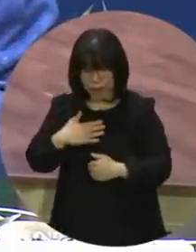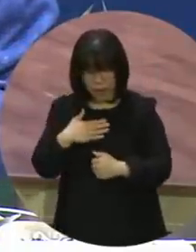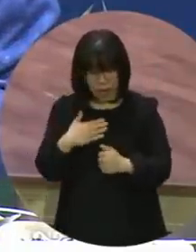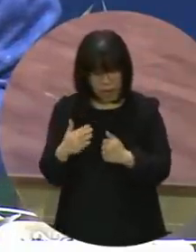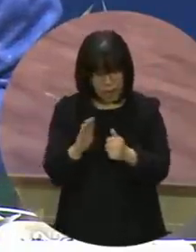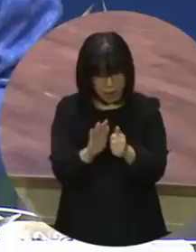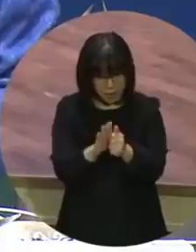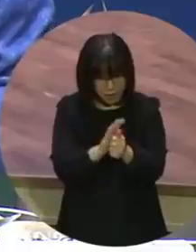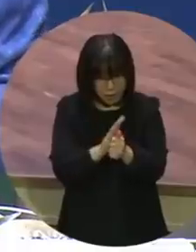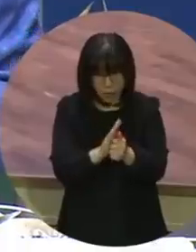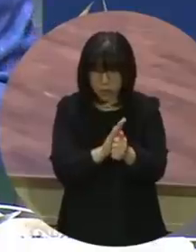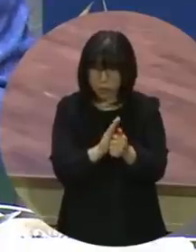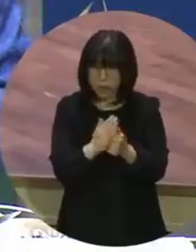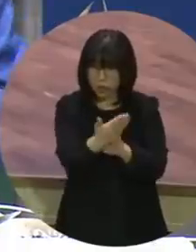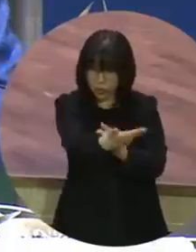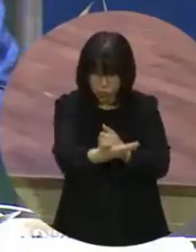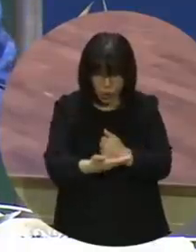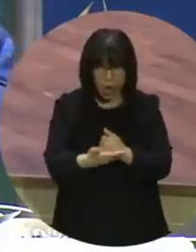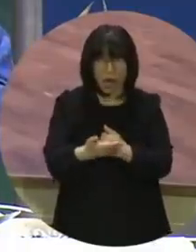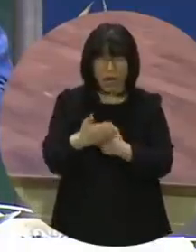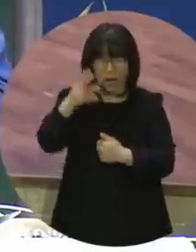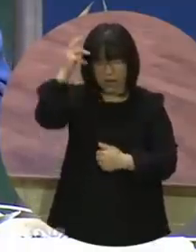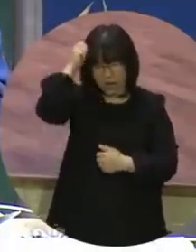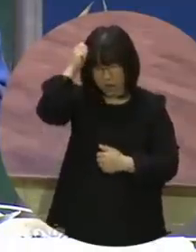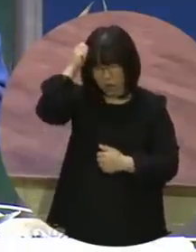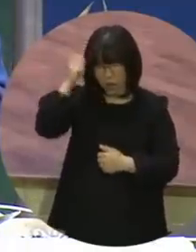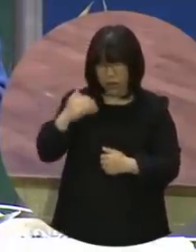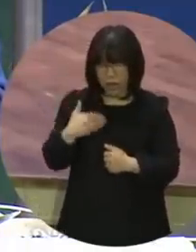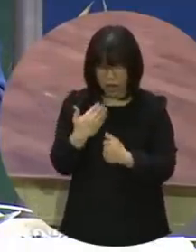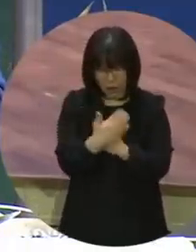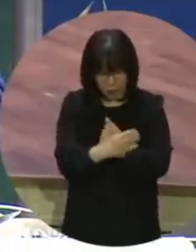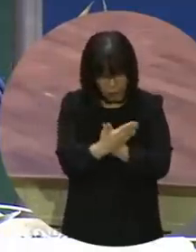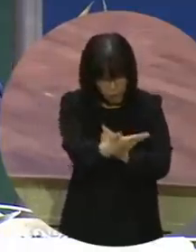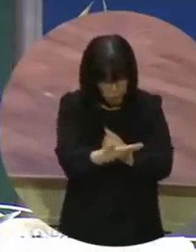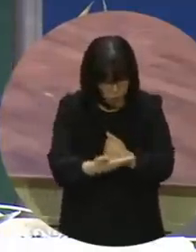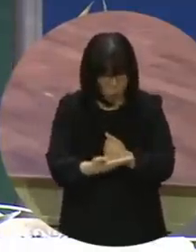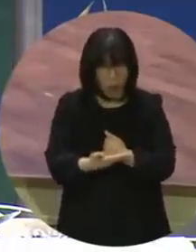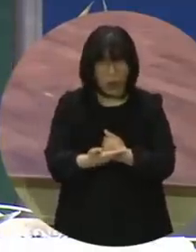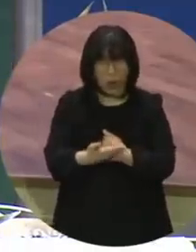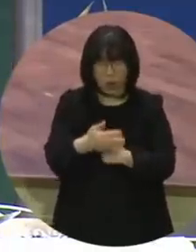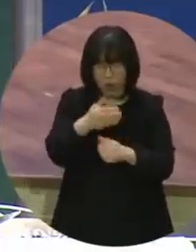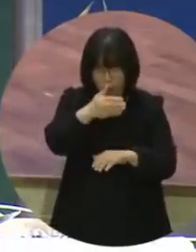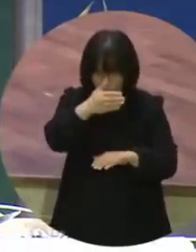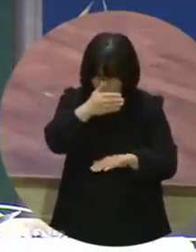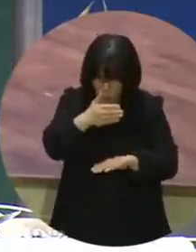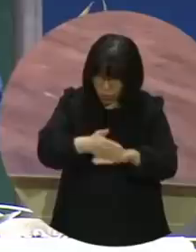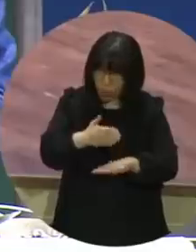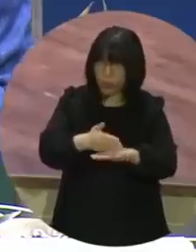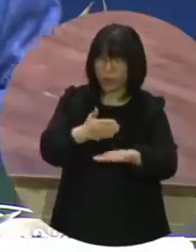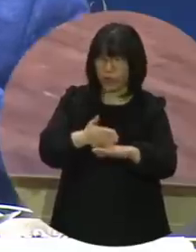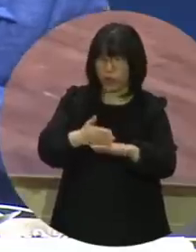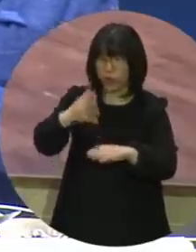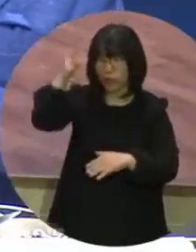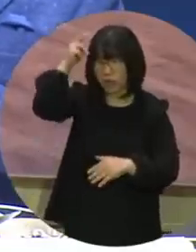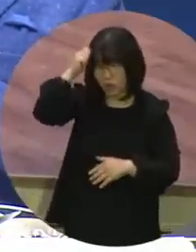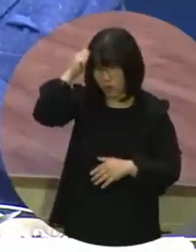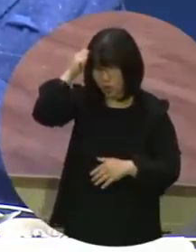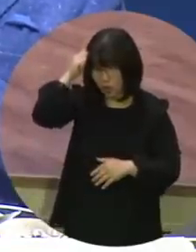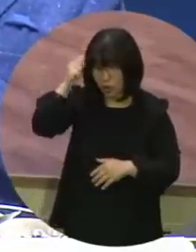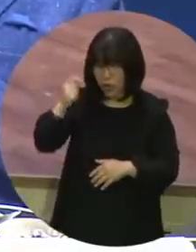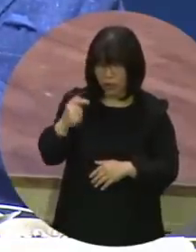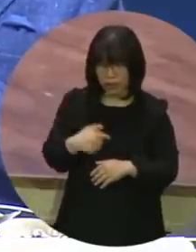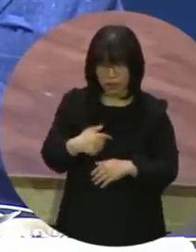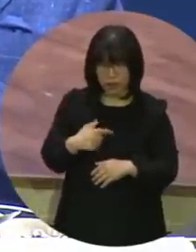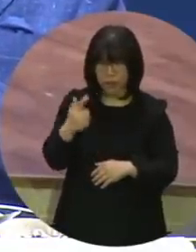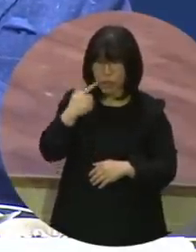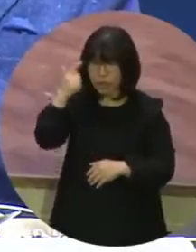없어. 아, 그분이 그 잊을 수, 그것을 잊을 수, 그 사람이요. 그런데 목사가 기억도 못